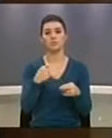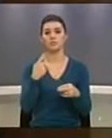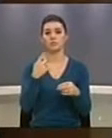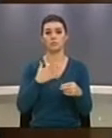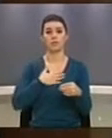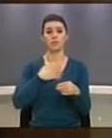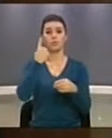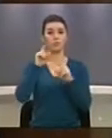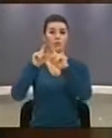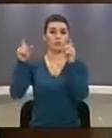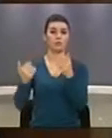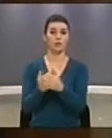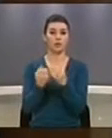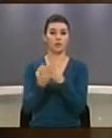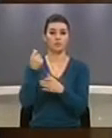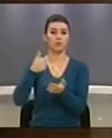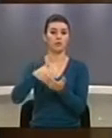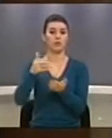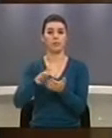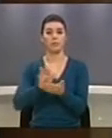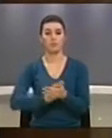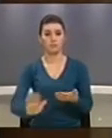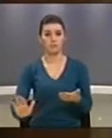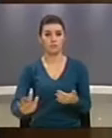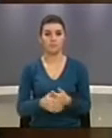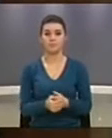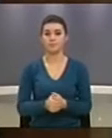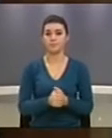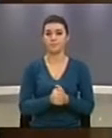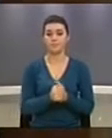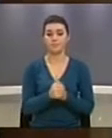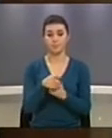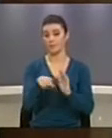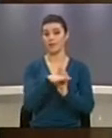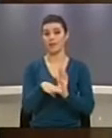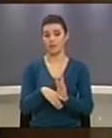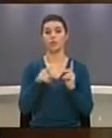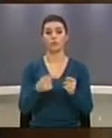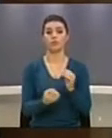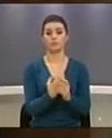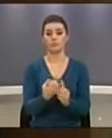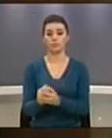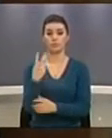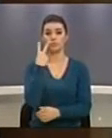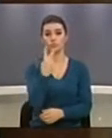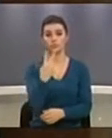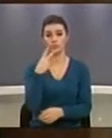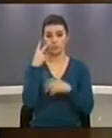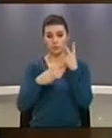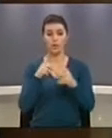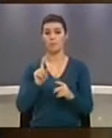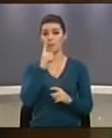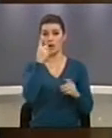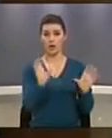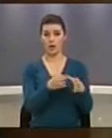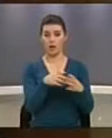institucionale e panevojshme dhe shumë e kushtueshme. Sipas këtij ligji, do të formoheshin dy komisione, i pari, Komisioni